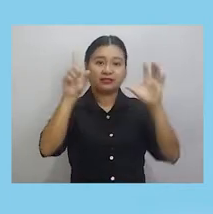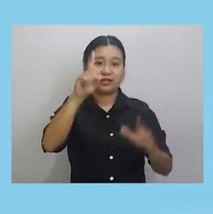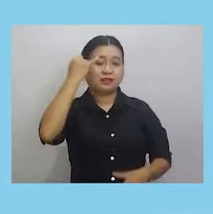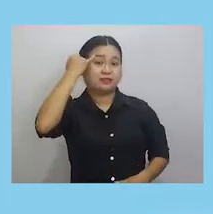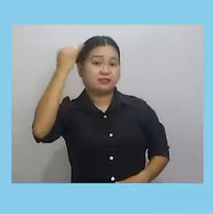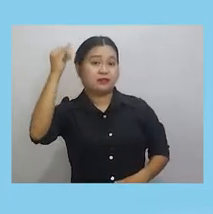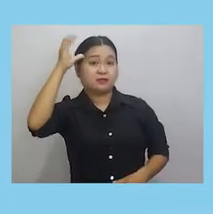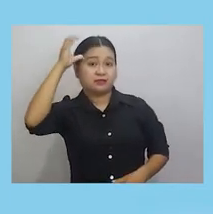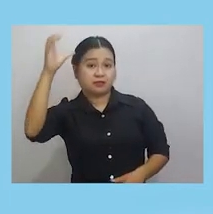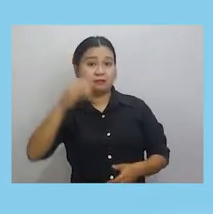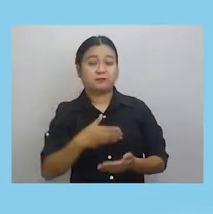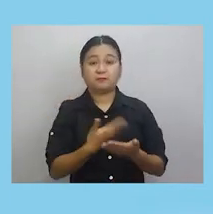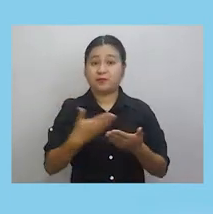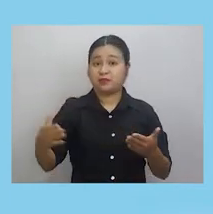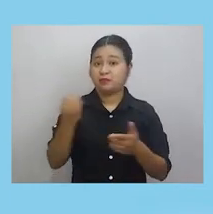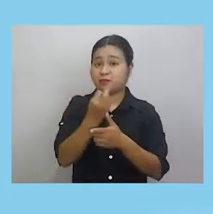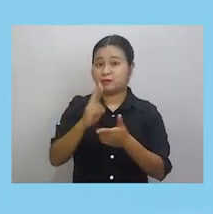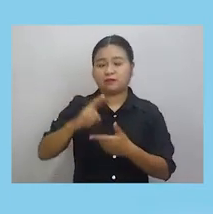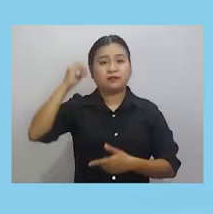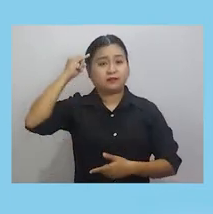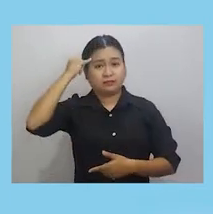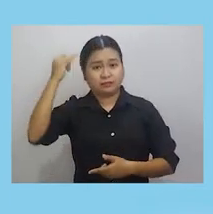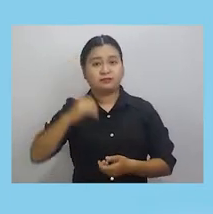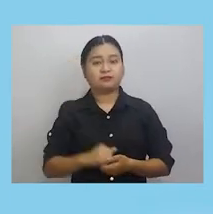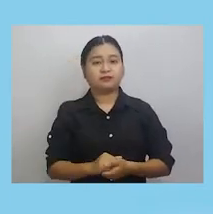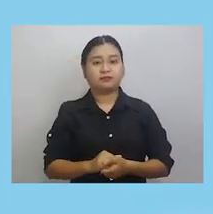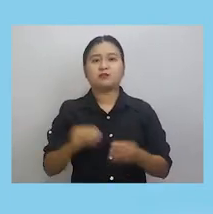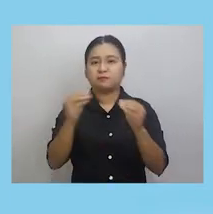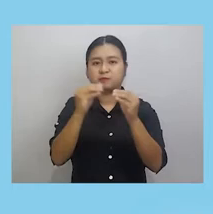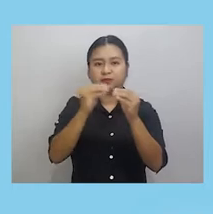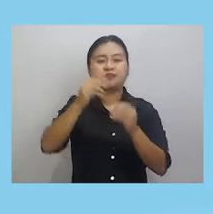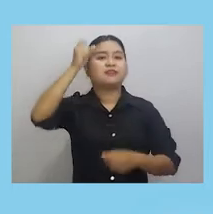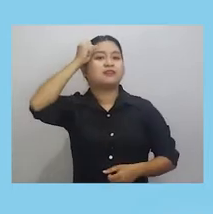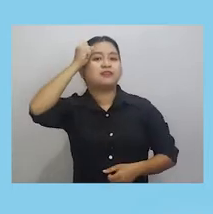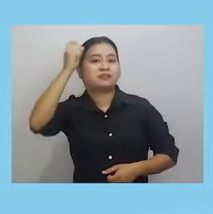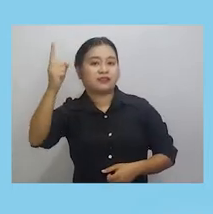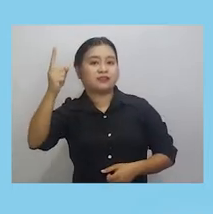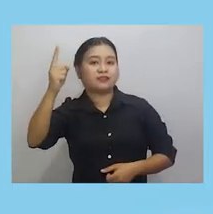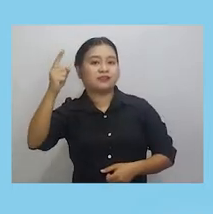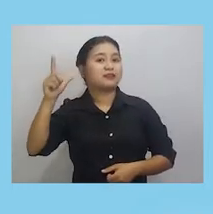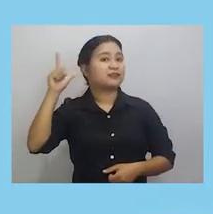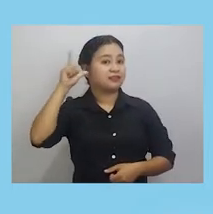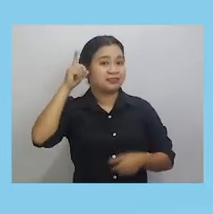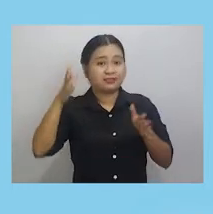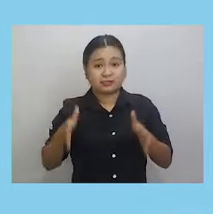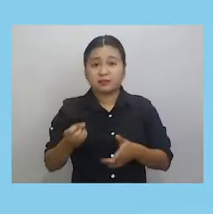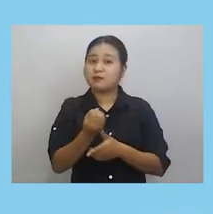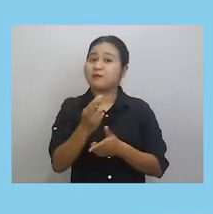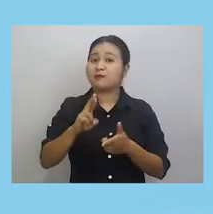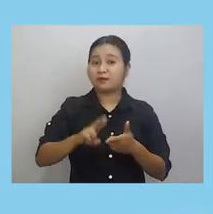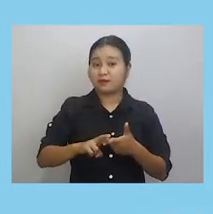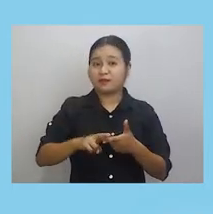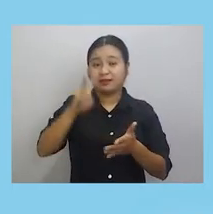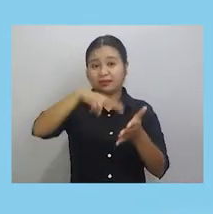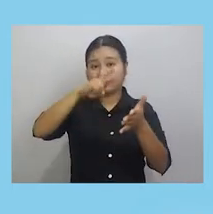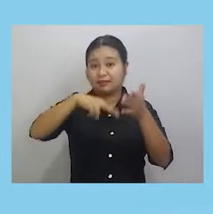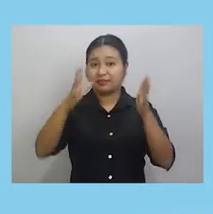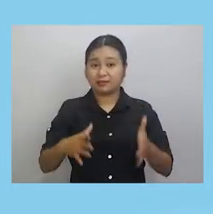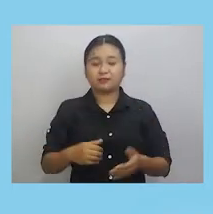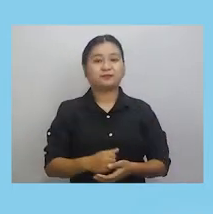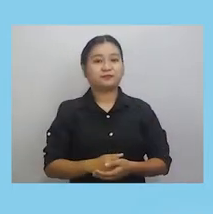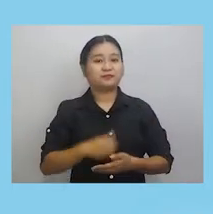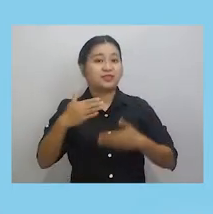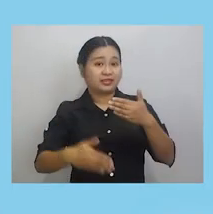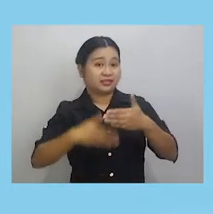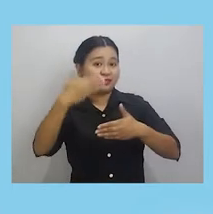konsepto, bagay o kaisipan, na lubos na mauunawaan ng nakikinig o bumabasa. Ito pa po,